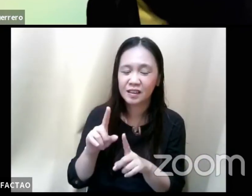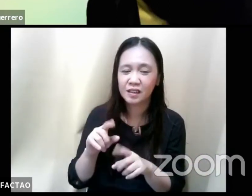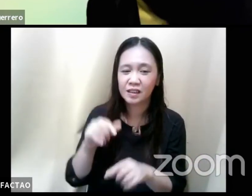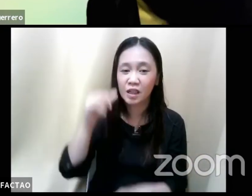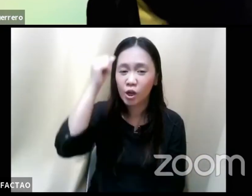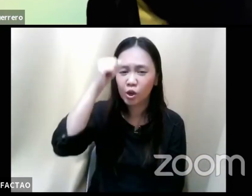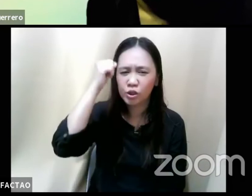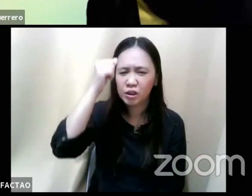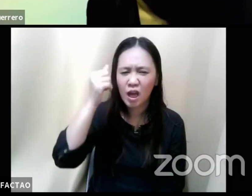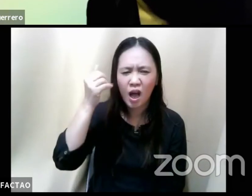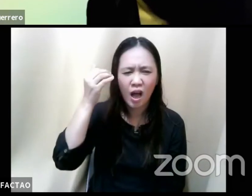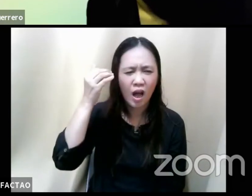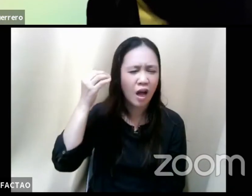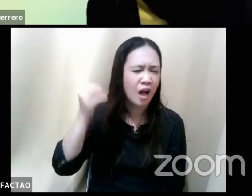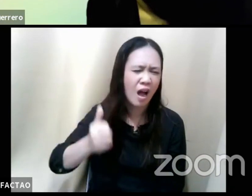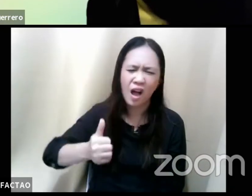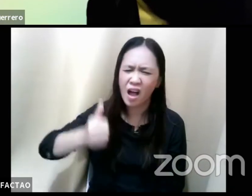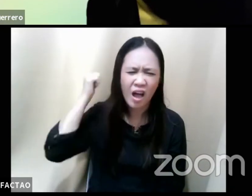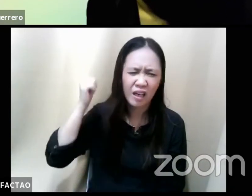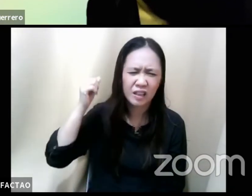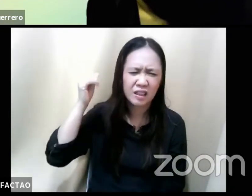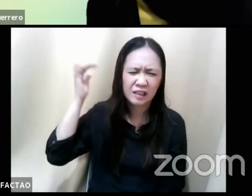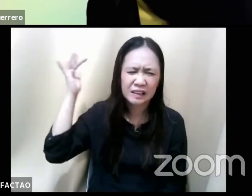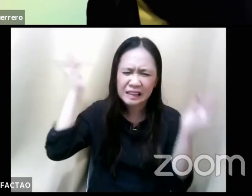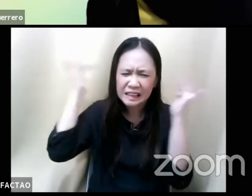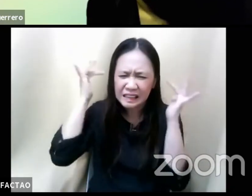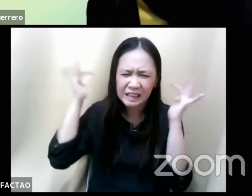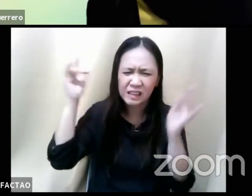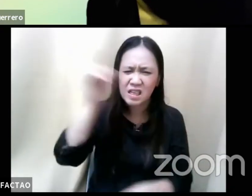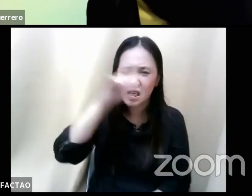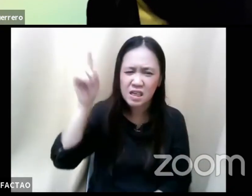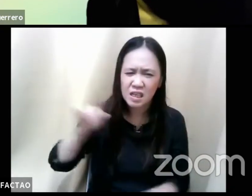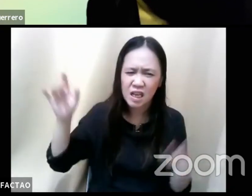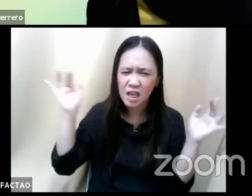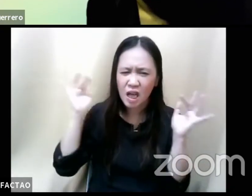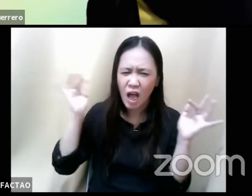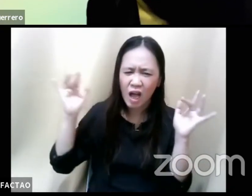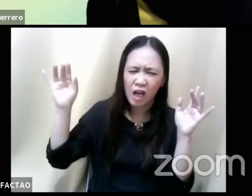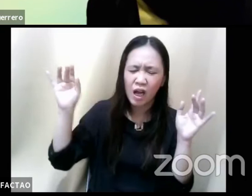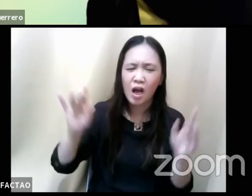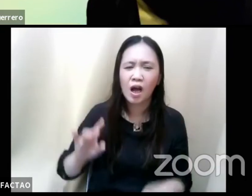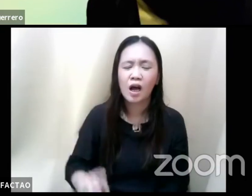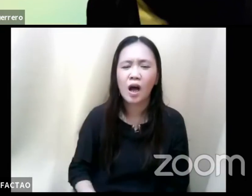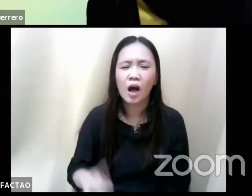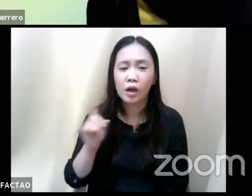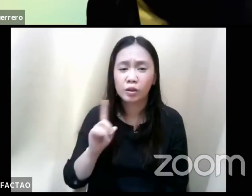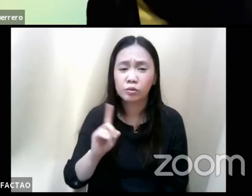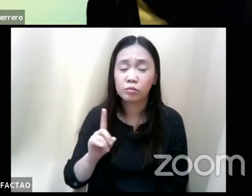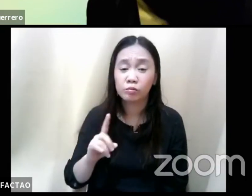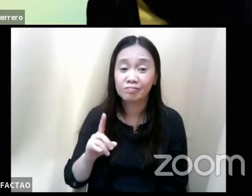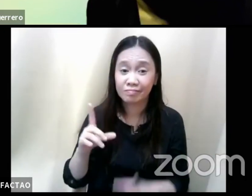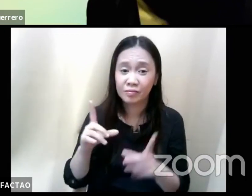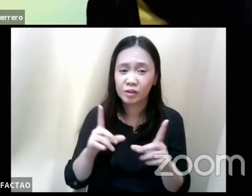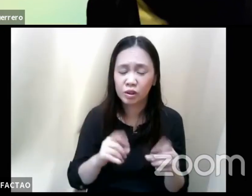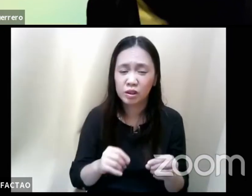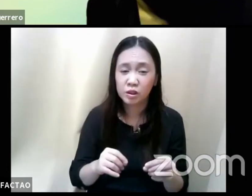na tunog tulad ng kulog, kidlat, bukod pa sa earphone. Ano pa po ang pwedeng gagawin nila? Mawala